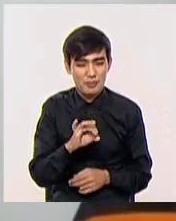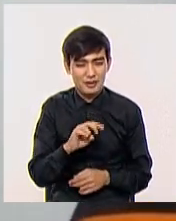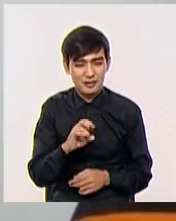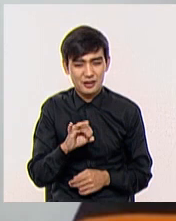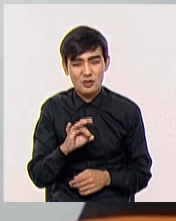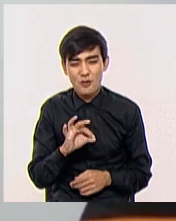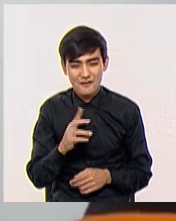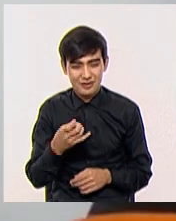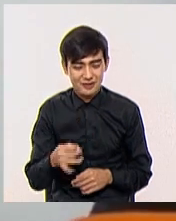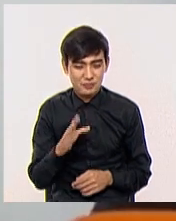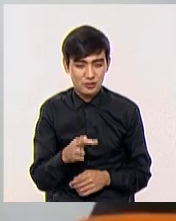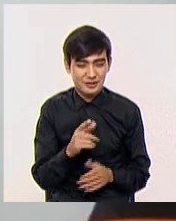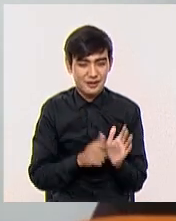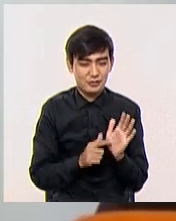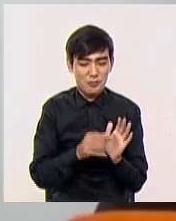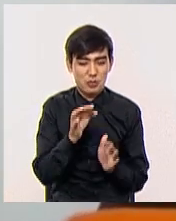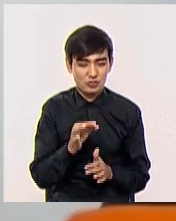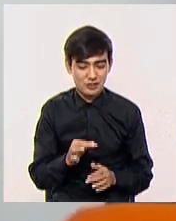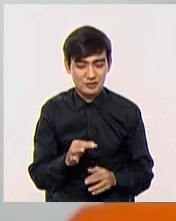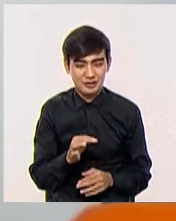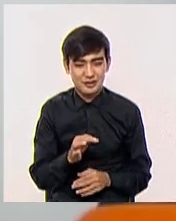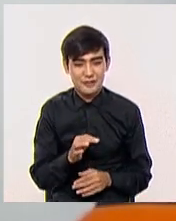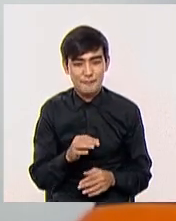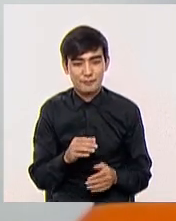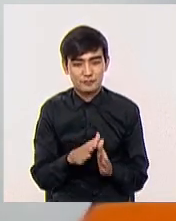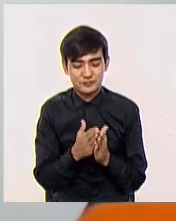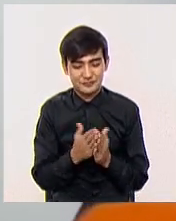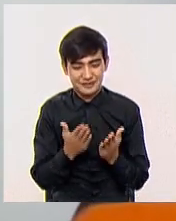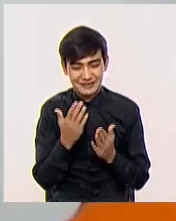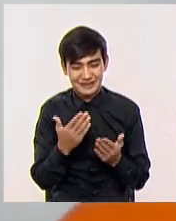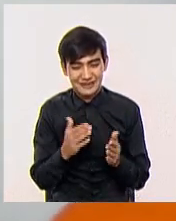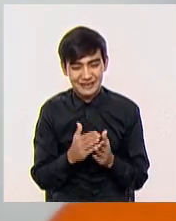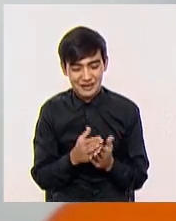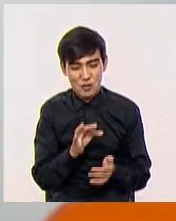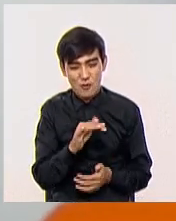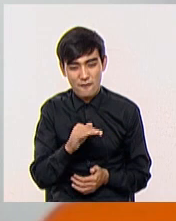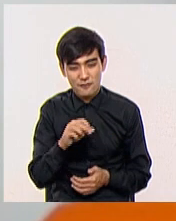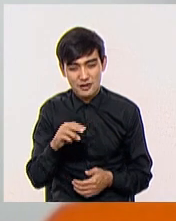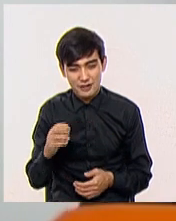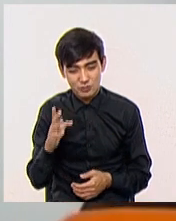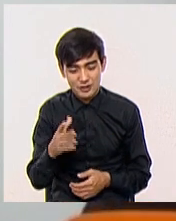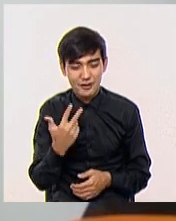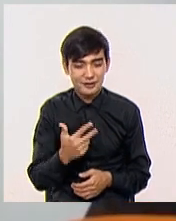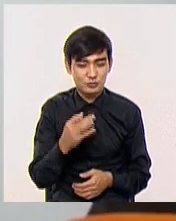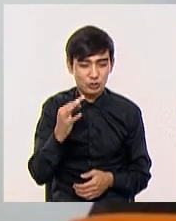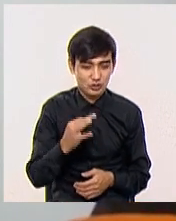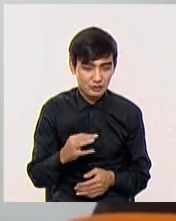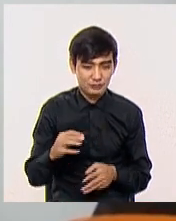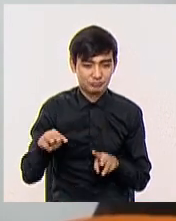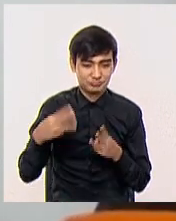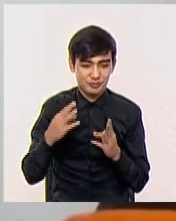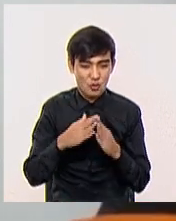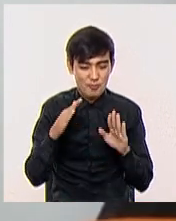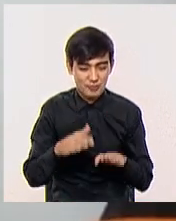который предполагает 70% предметов изучат в офлайн режиме и 30% предметов